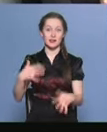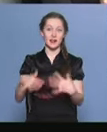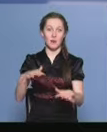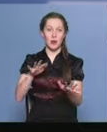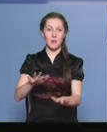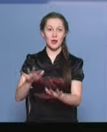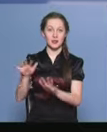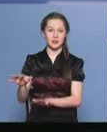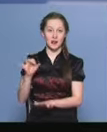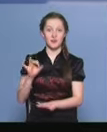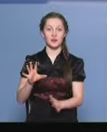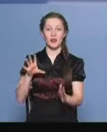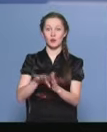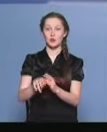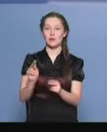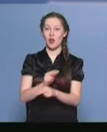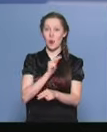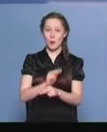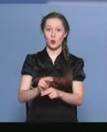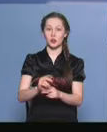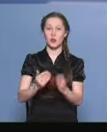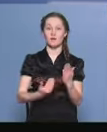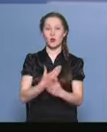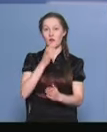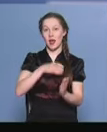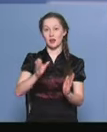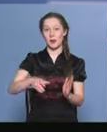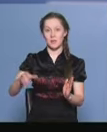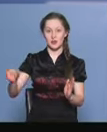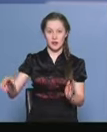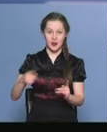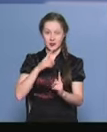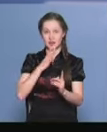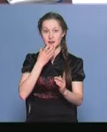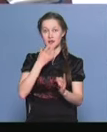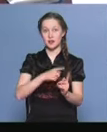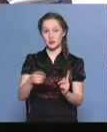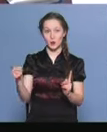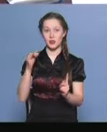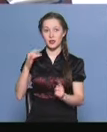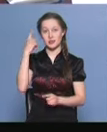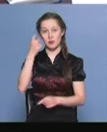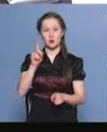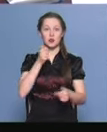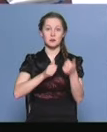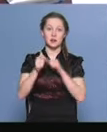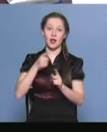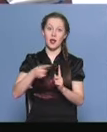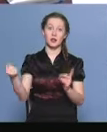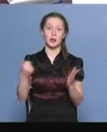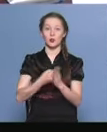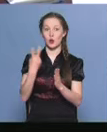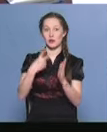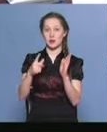участки вносят в план ремонтных работ перед новым отопительным сезоном. Руководитель удмуртских коммунальных систем сообщил, что испытания продлятся до